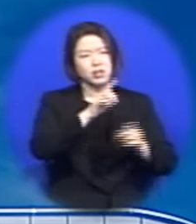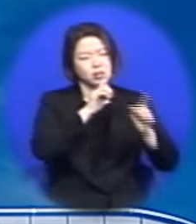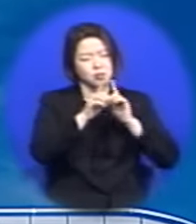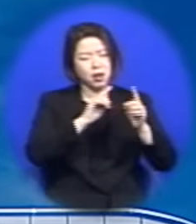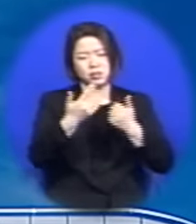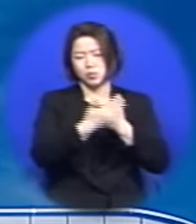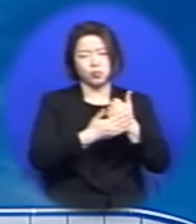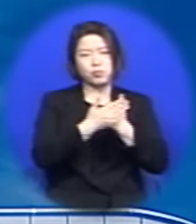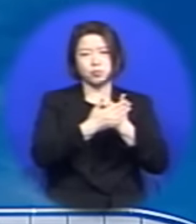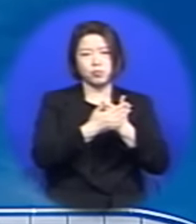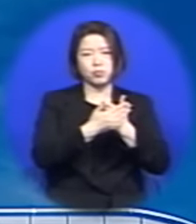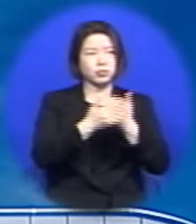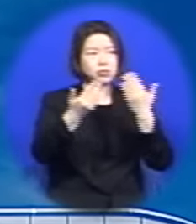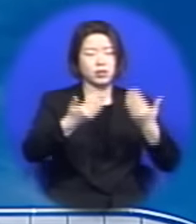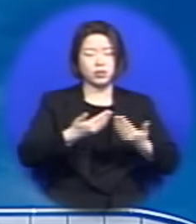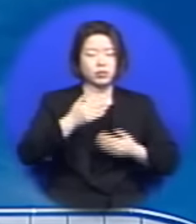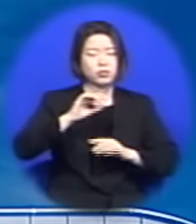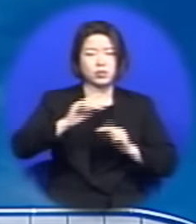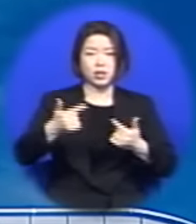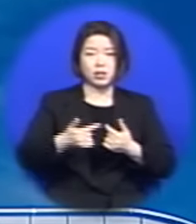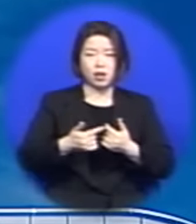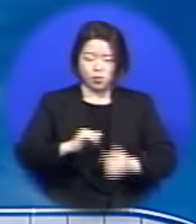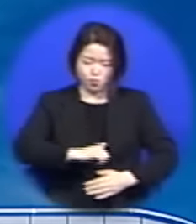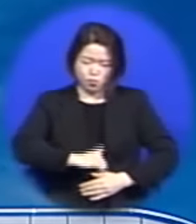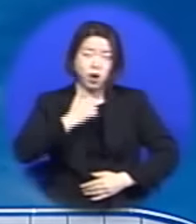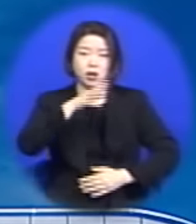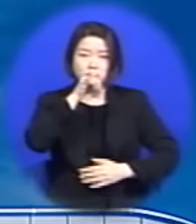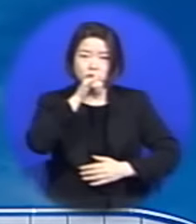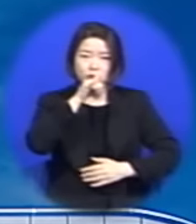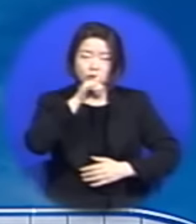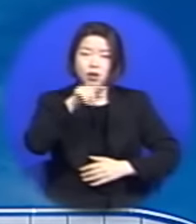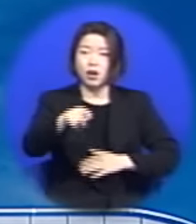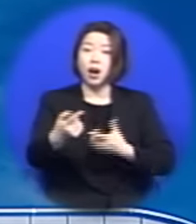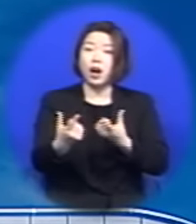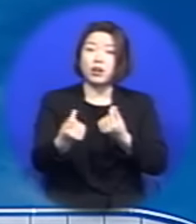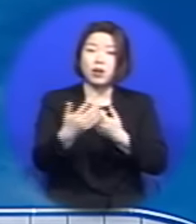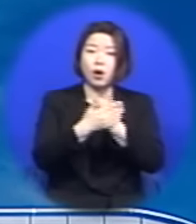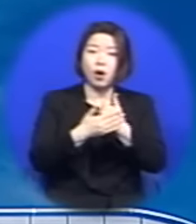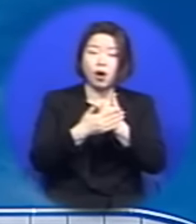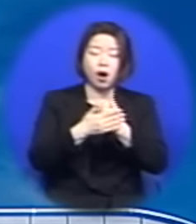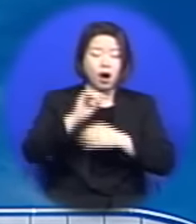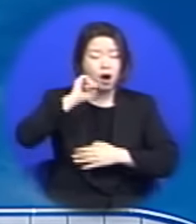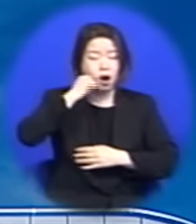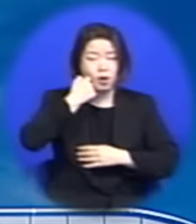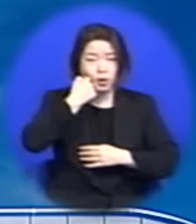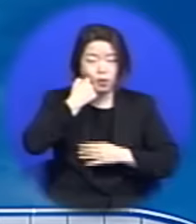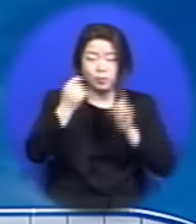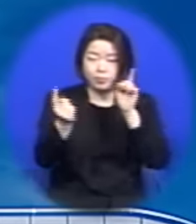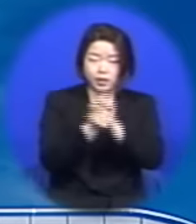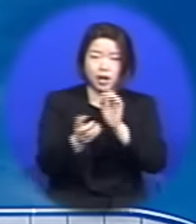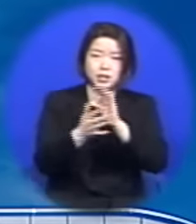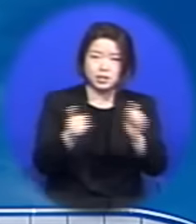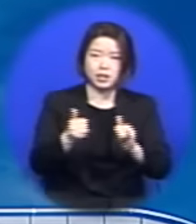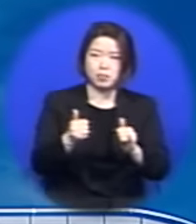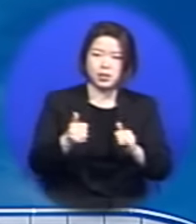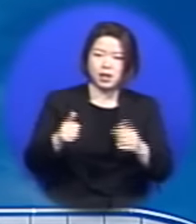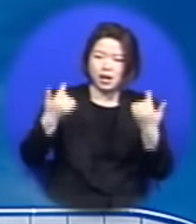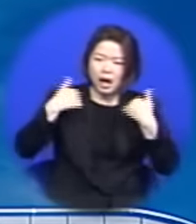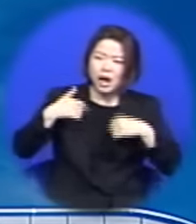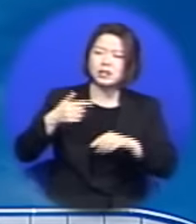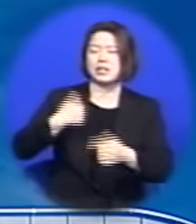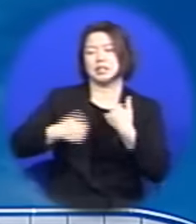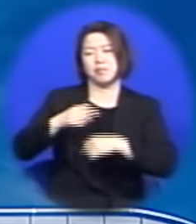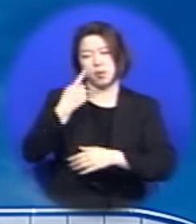확 화가납니다 물론 그런 어려움을 당한 사람에게 빠르게 항상 기뻐해요